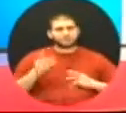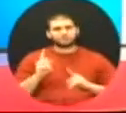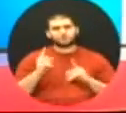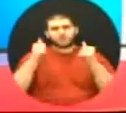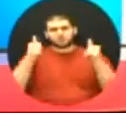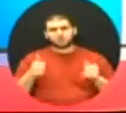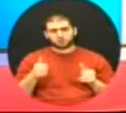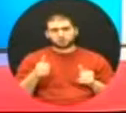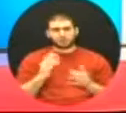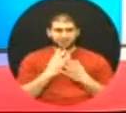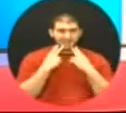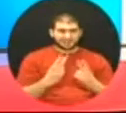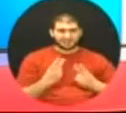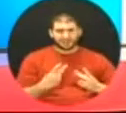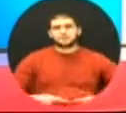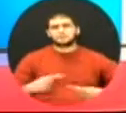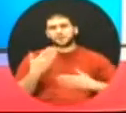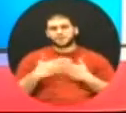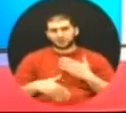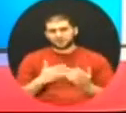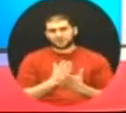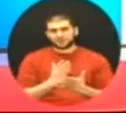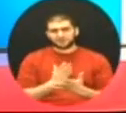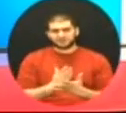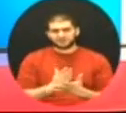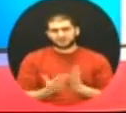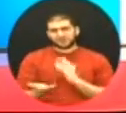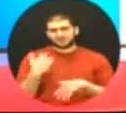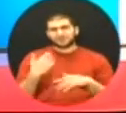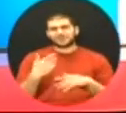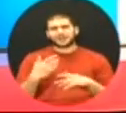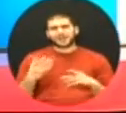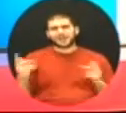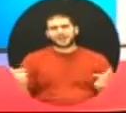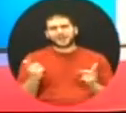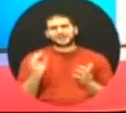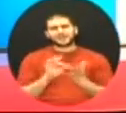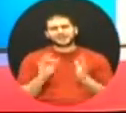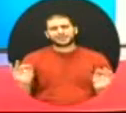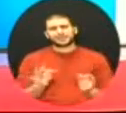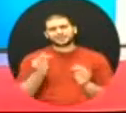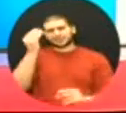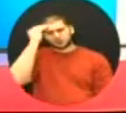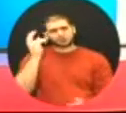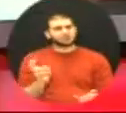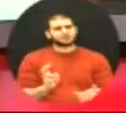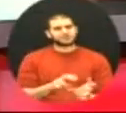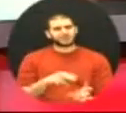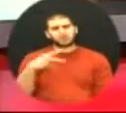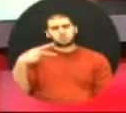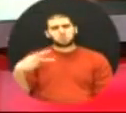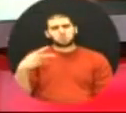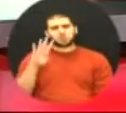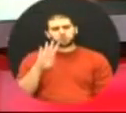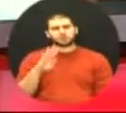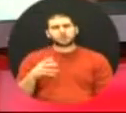שהתפרסמו בימים האחרונים לקראת העצרת וטקסי הזיכרון. אני אצרף אלינו גם את פולי ברונשטיין,